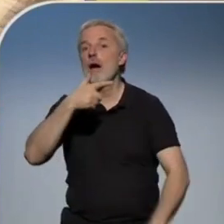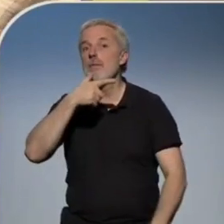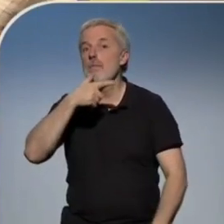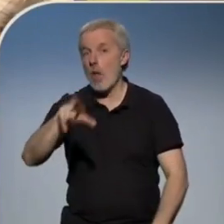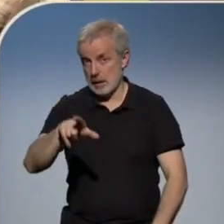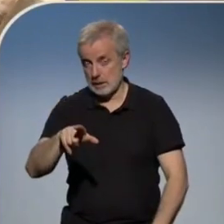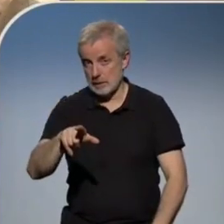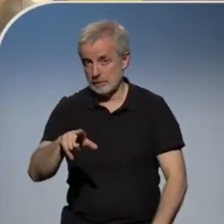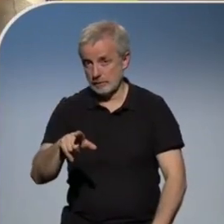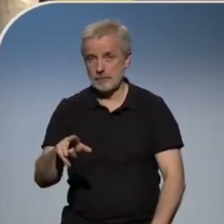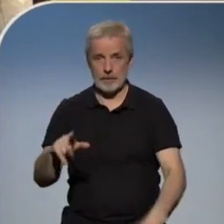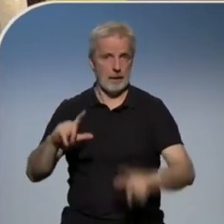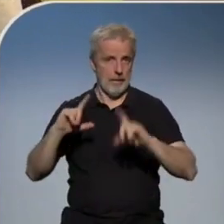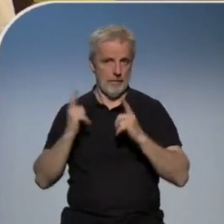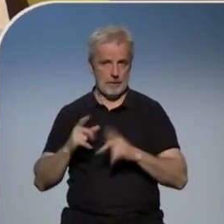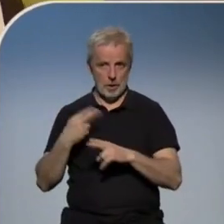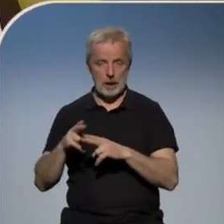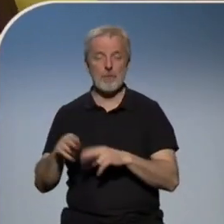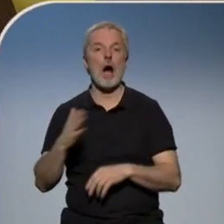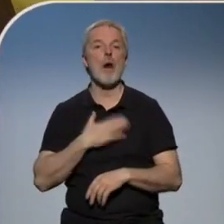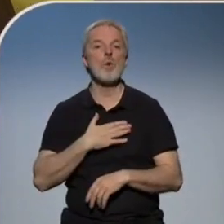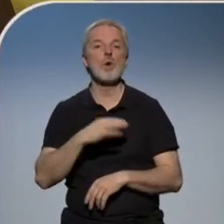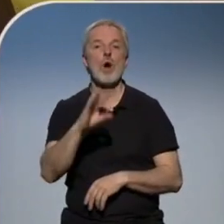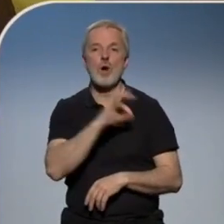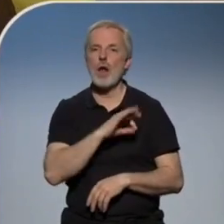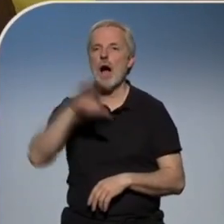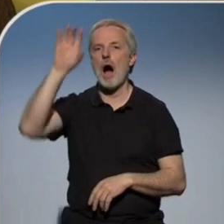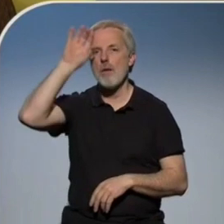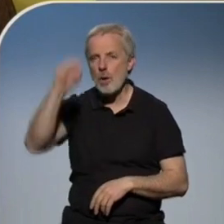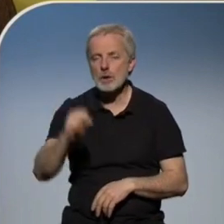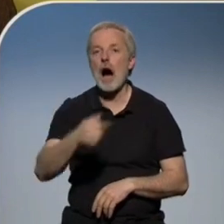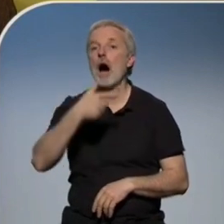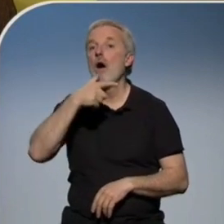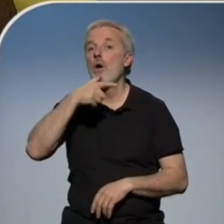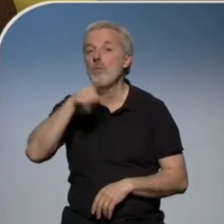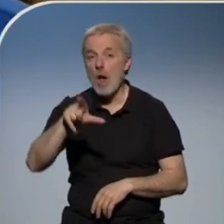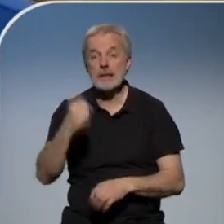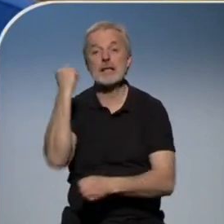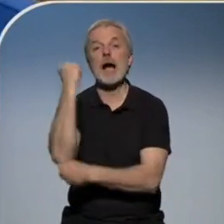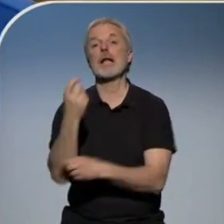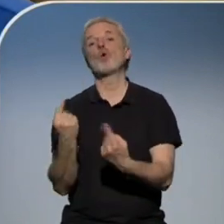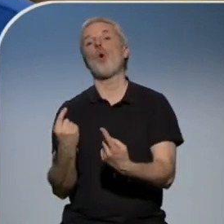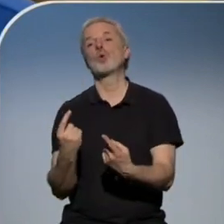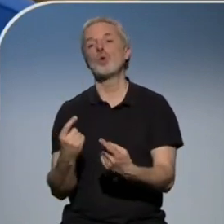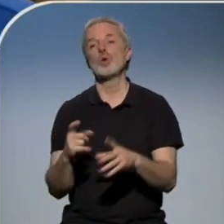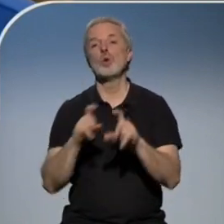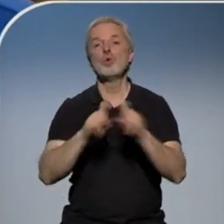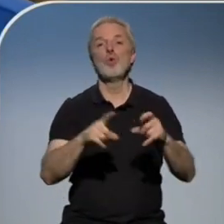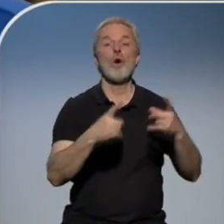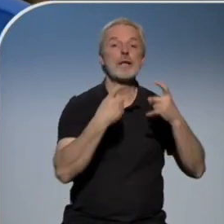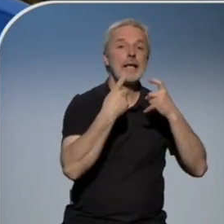a můj kolega Tomáš Jechnovský dokáže krásně odhadnout, poznat, jestli ta bolest pramení z toho, co člověk žije, anebo z toho, že něco dělá špatně